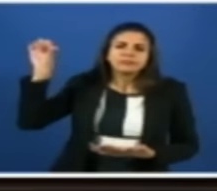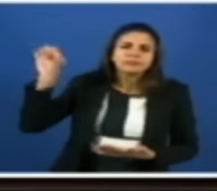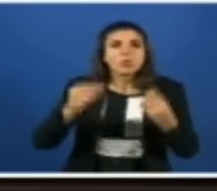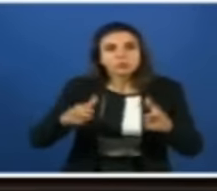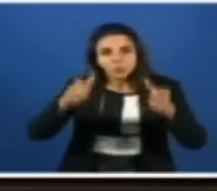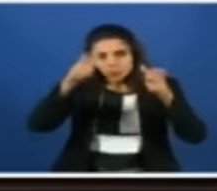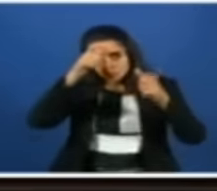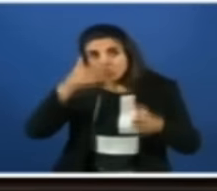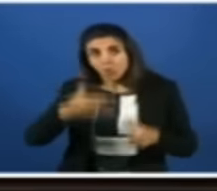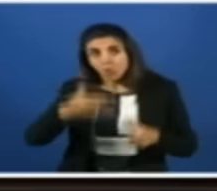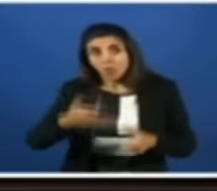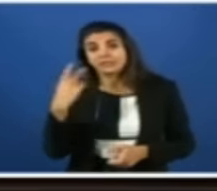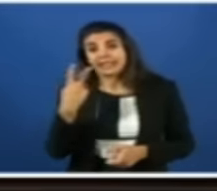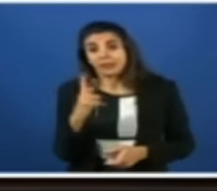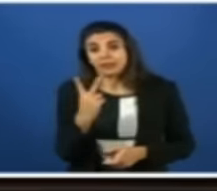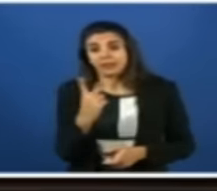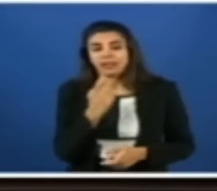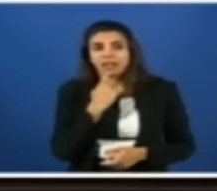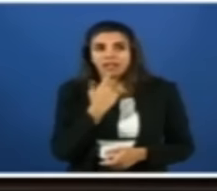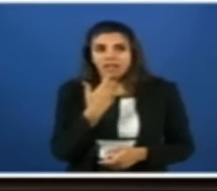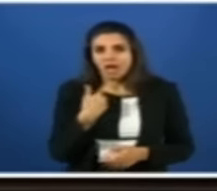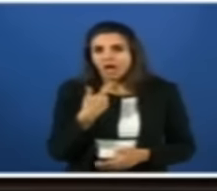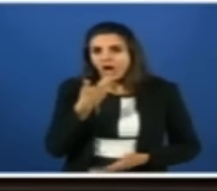ülkeden bahsediyoruz.